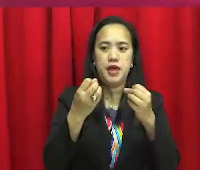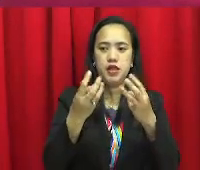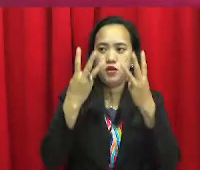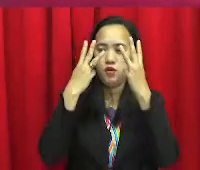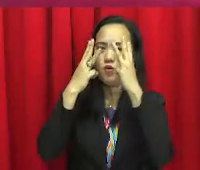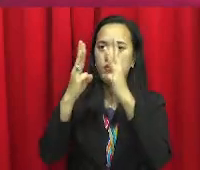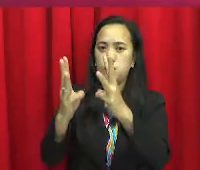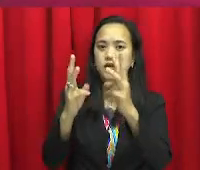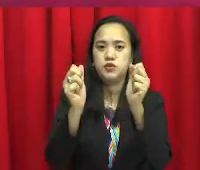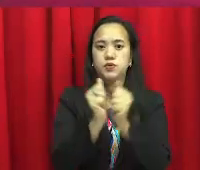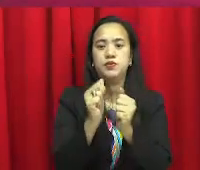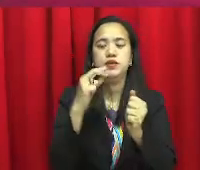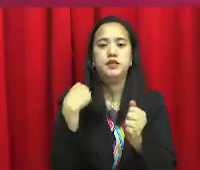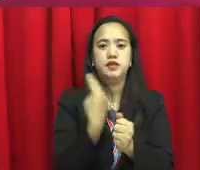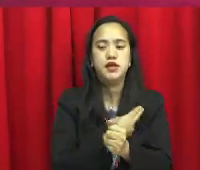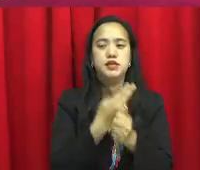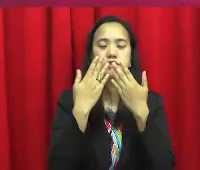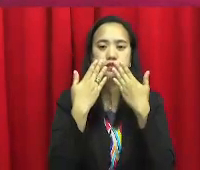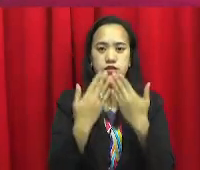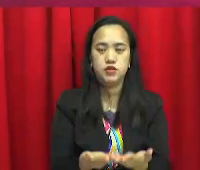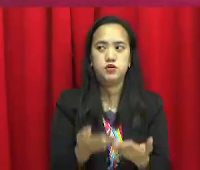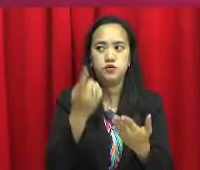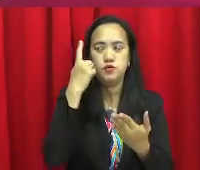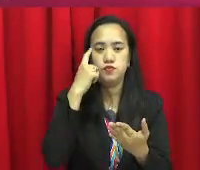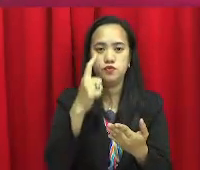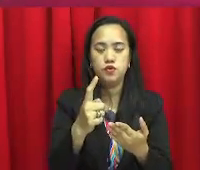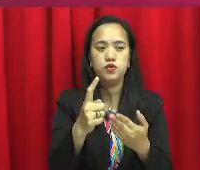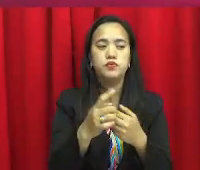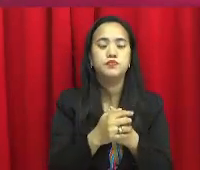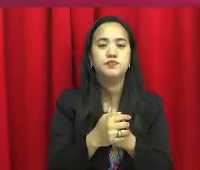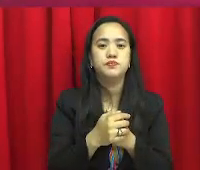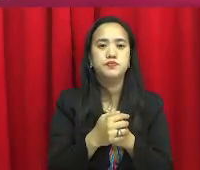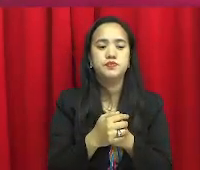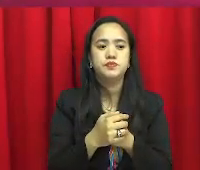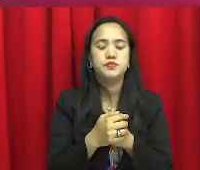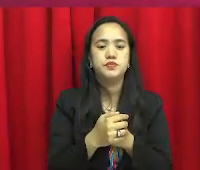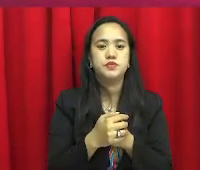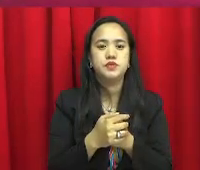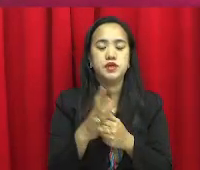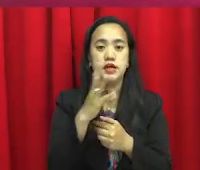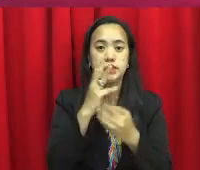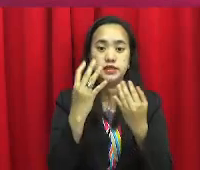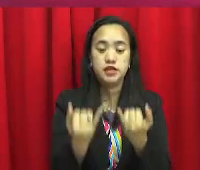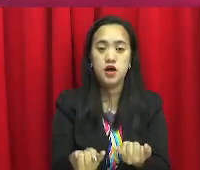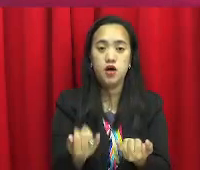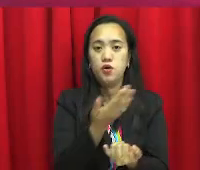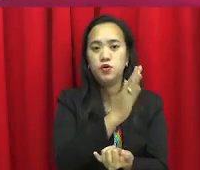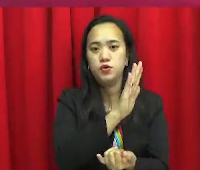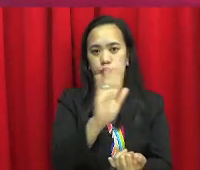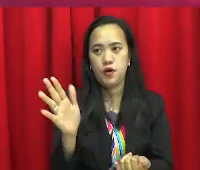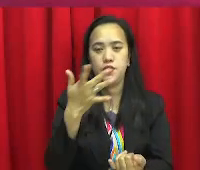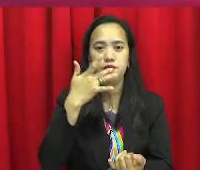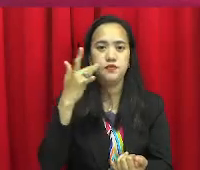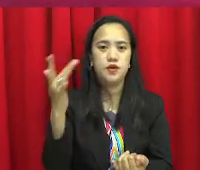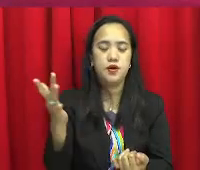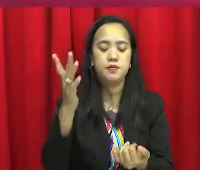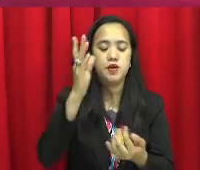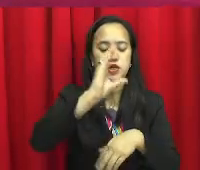pong pagsubaybay at pagtangkilik po sa ating programang ito, ang inyong paboritong